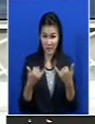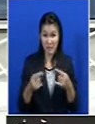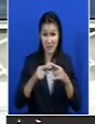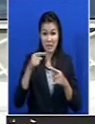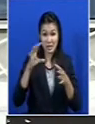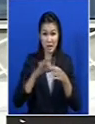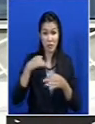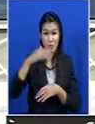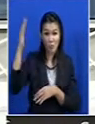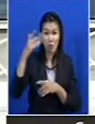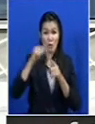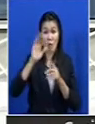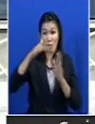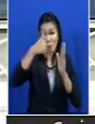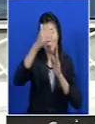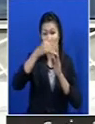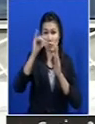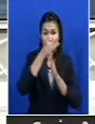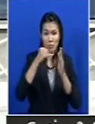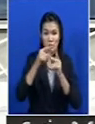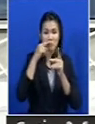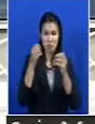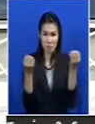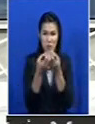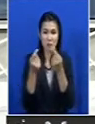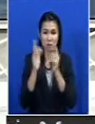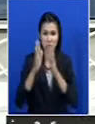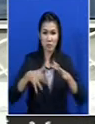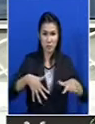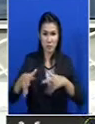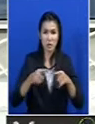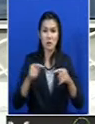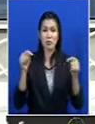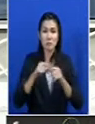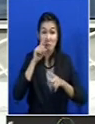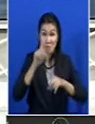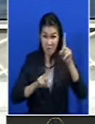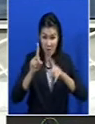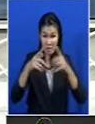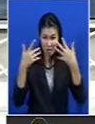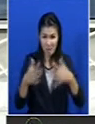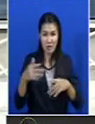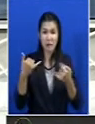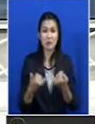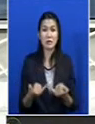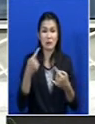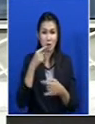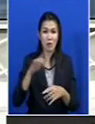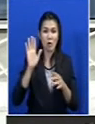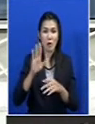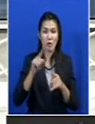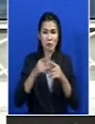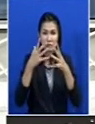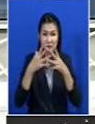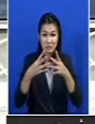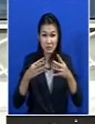อกควันใน7จังหวัดภาคเหนือยังคงกระทบต่อสุขภาพของประชาชนนะครับโดยเฉพาะมีการประเมินกันออกมานะครับว่าหลังจากช่วงของที่ฝนผ่